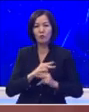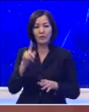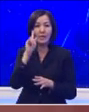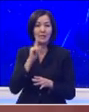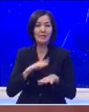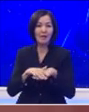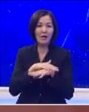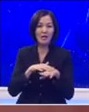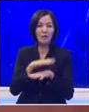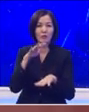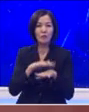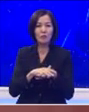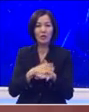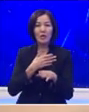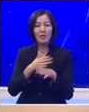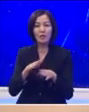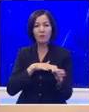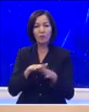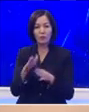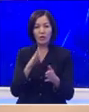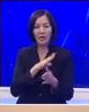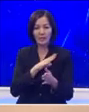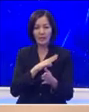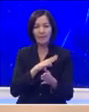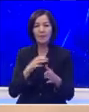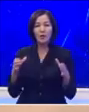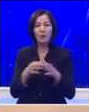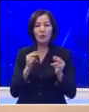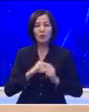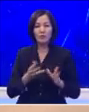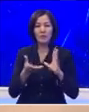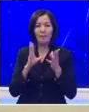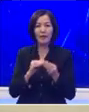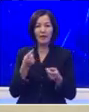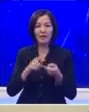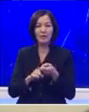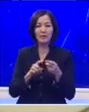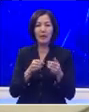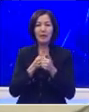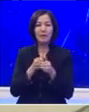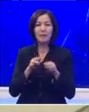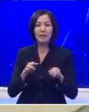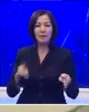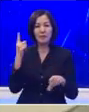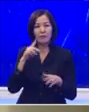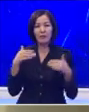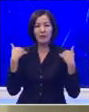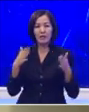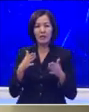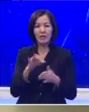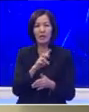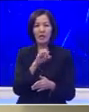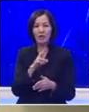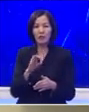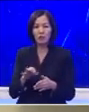Қазақстан халқына қорының қаржыландыруымен жүзеге асты. Қор жұмысына байланысты бүгін премьер-министрдің орынбасары да пікір білдірді. Ералы